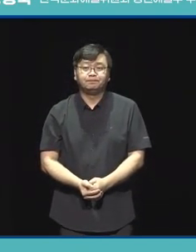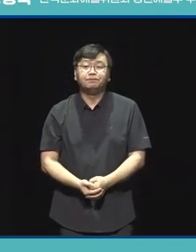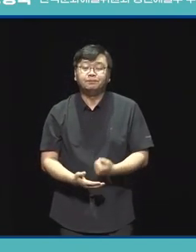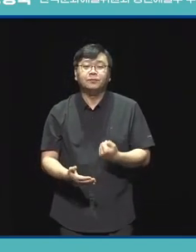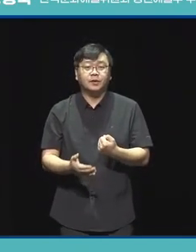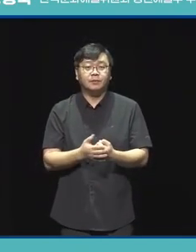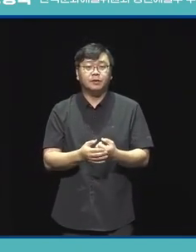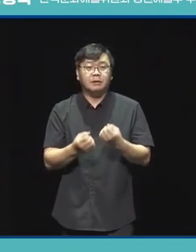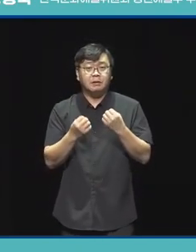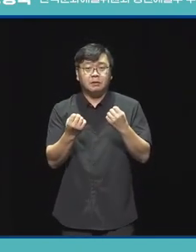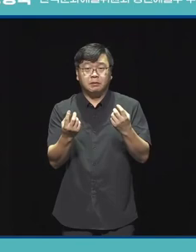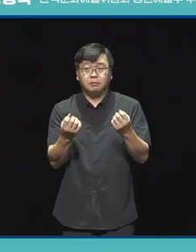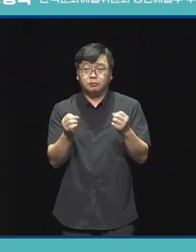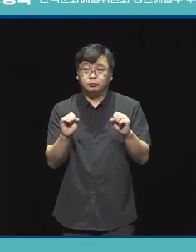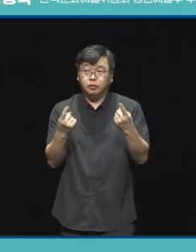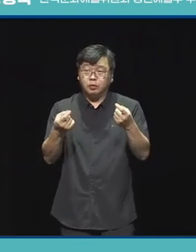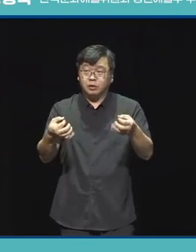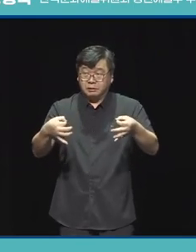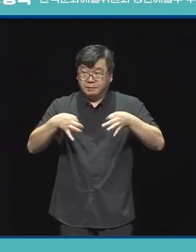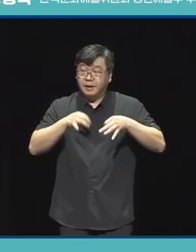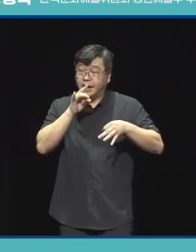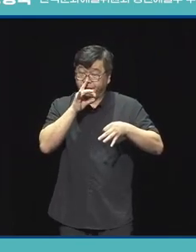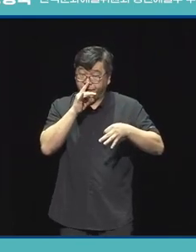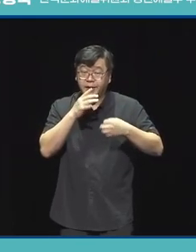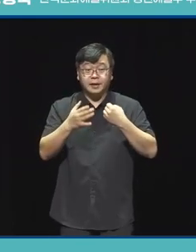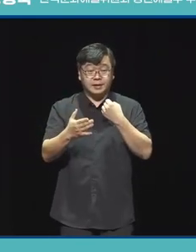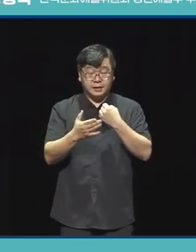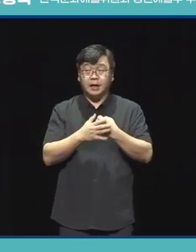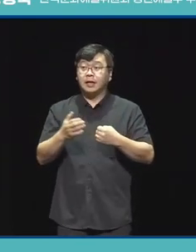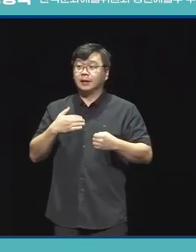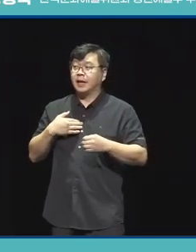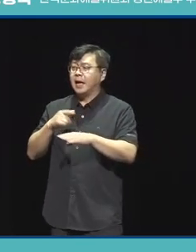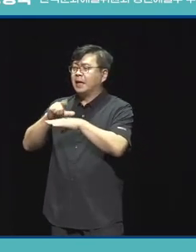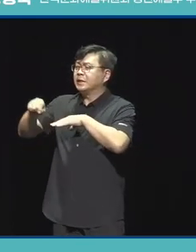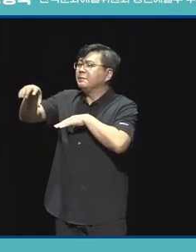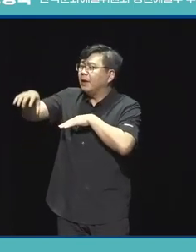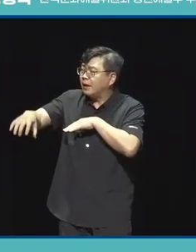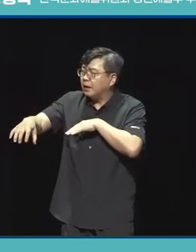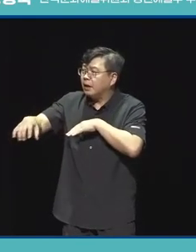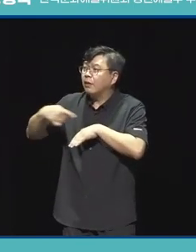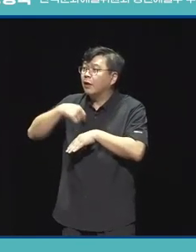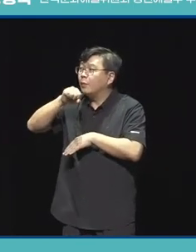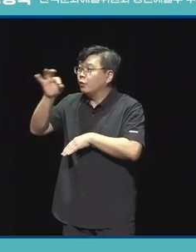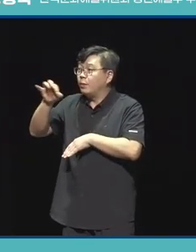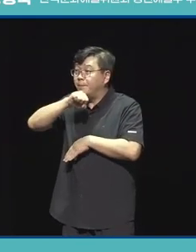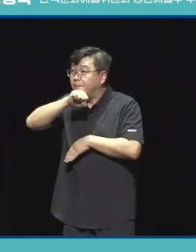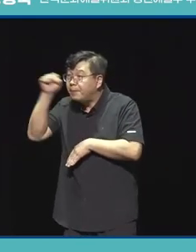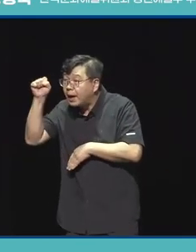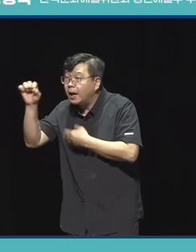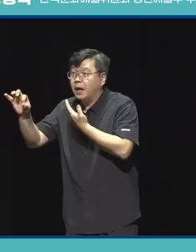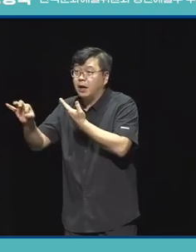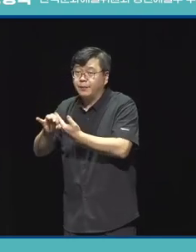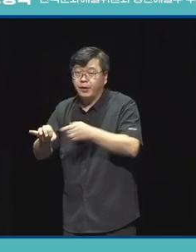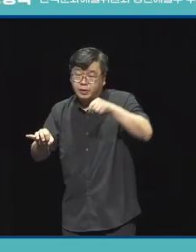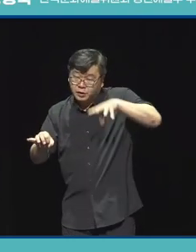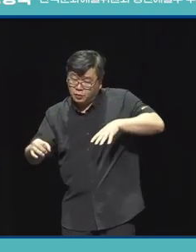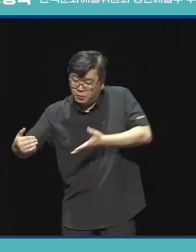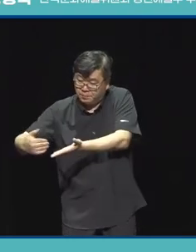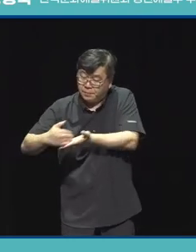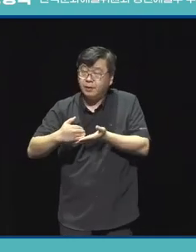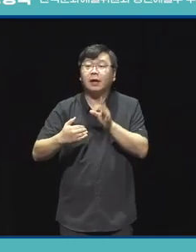점 반드시 유념해 주시고요 혹시나 지역대표 공인인증서 선정이 되시면 저희는 중복수에 받을 수